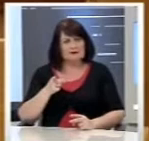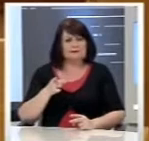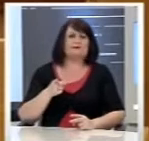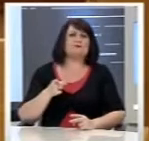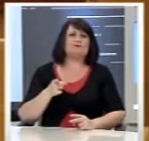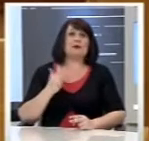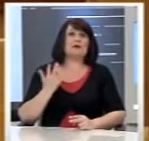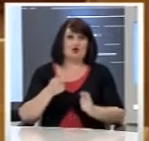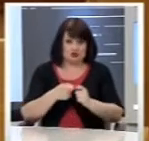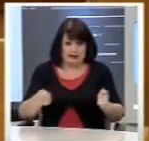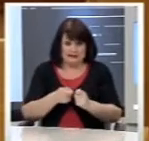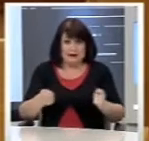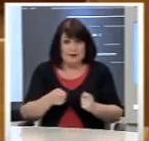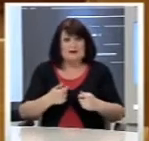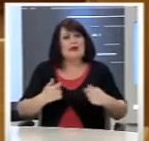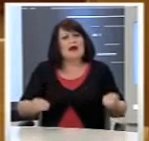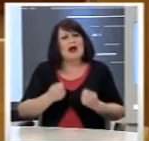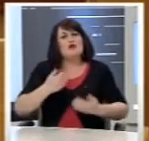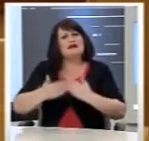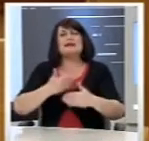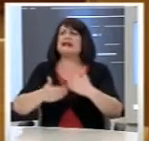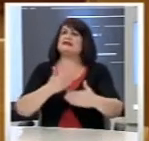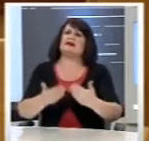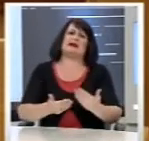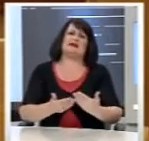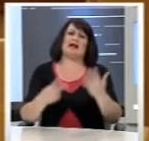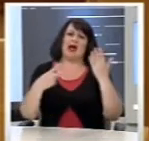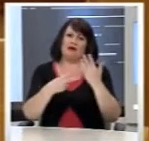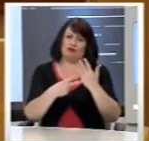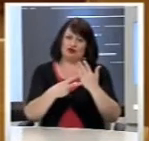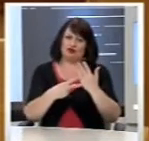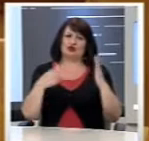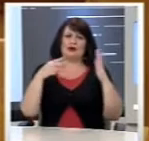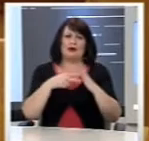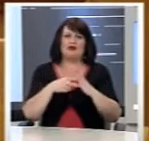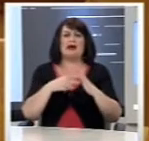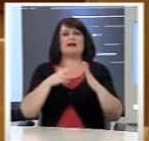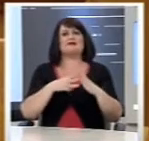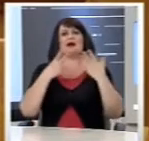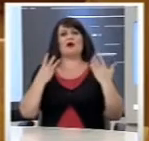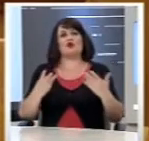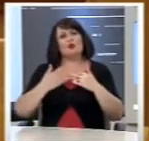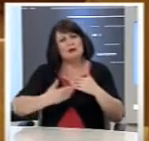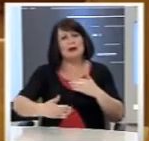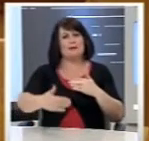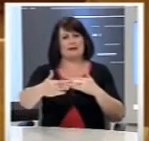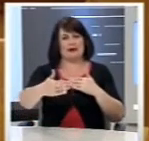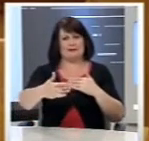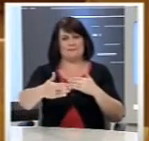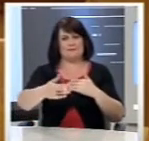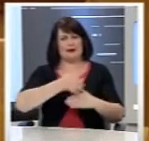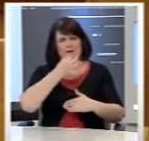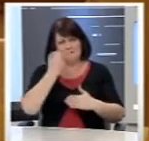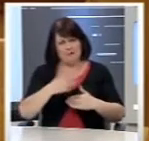αυτά θα υλοποιηθούν σταδιακά από τον Αύγουστο του 2018 και μετά. Το έχω ήδη αναφέρει